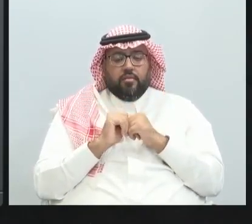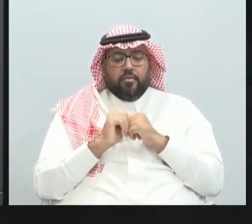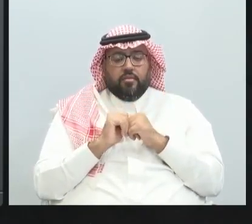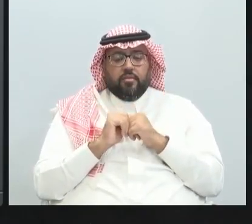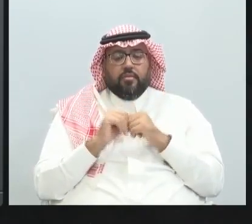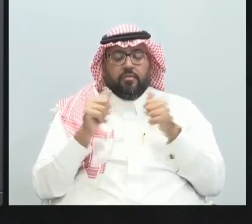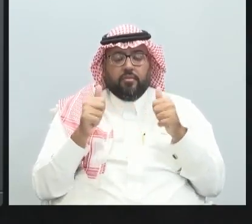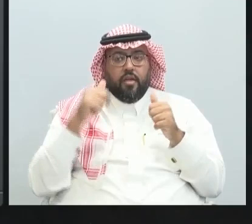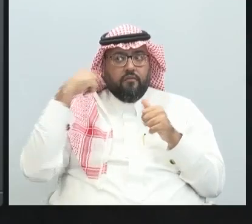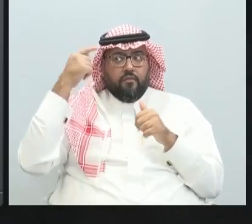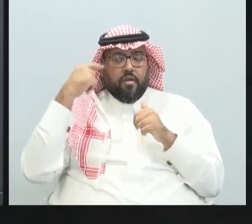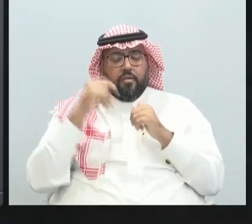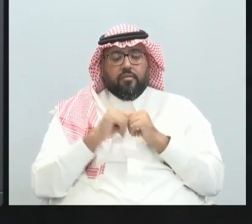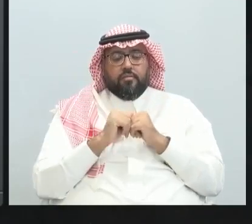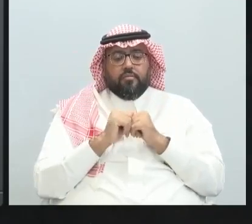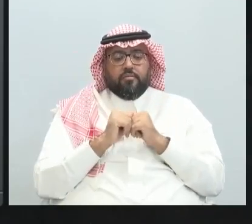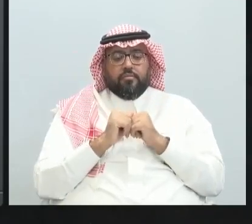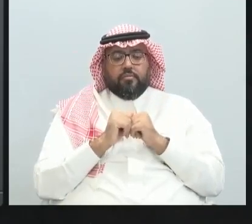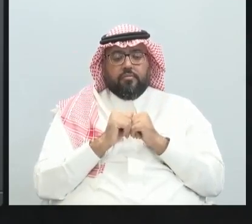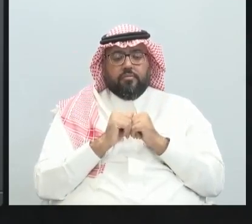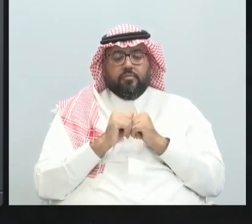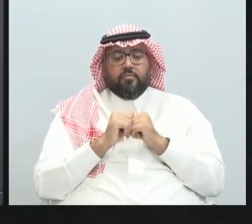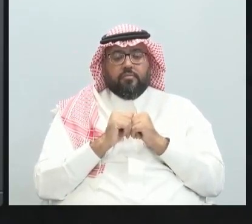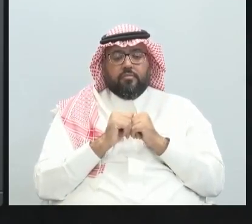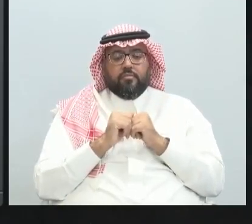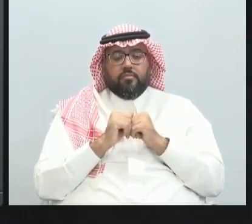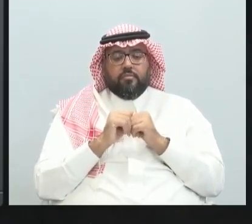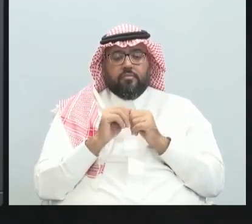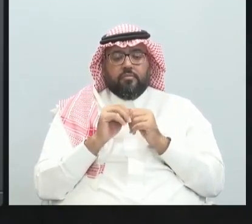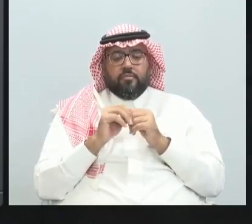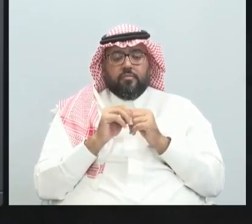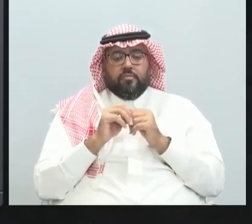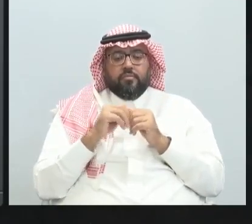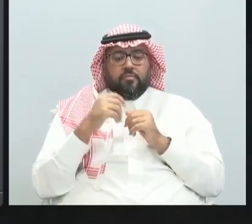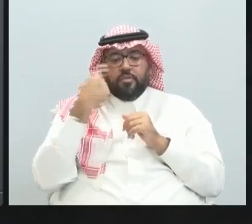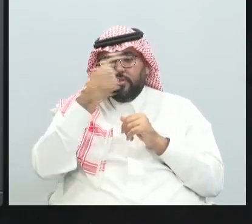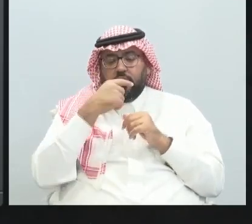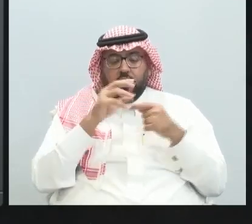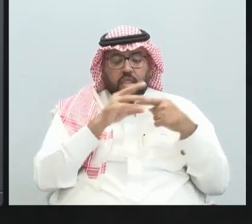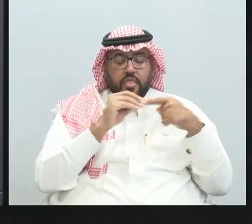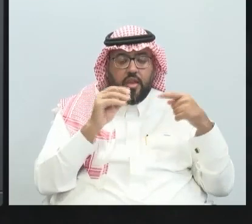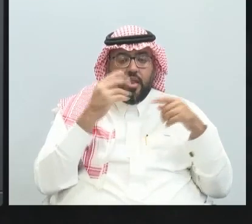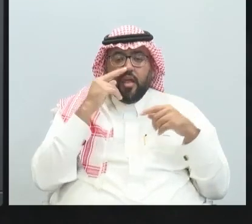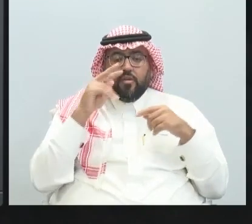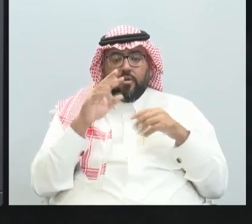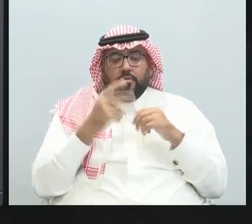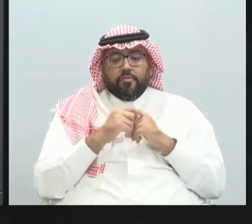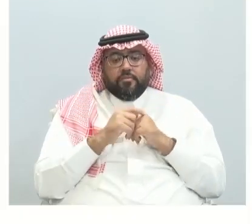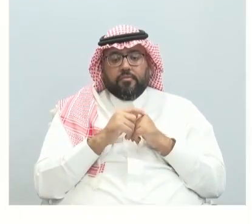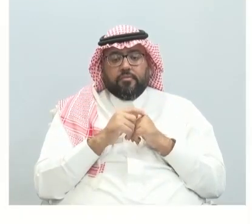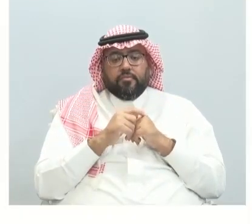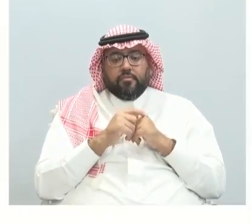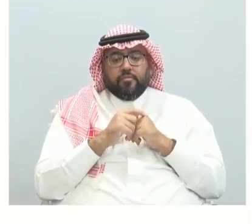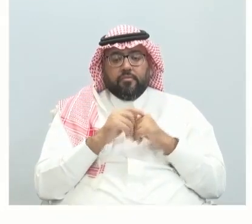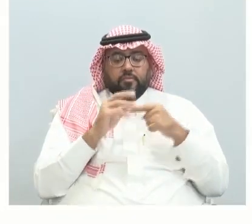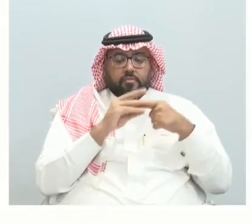يلا يا مبدعين فكروا جيدا اين اشاره الطرح امامي احسن توم